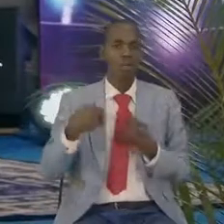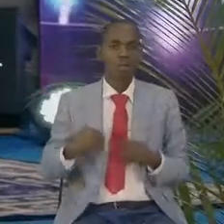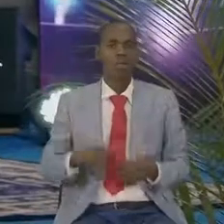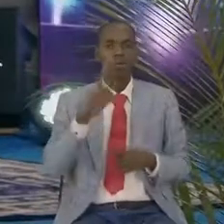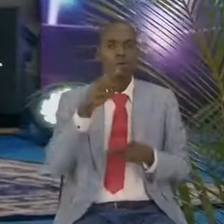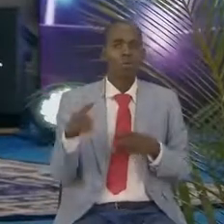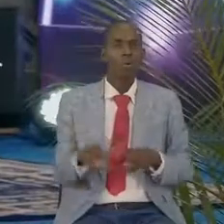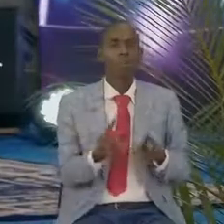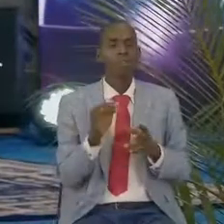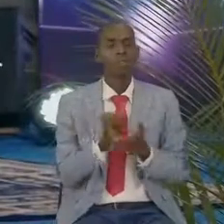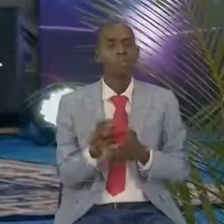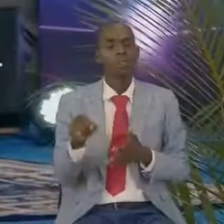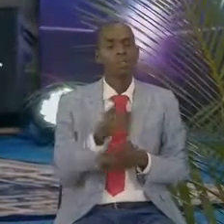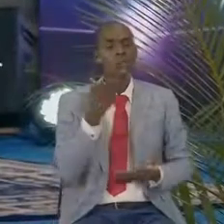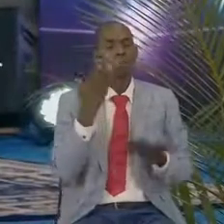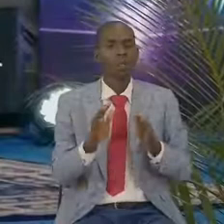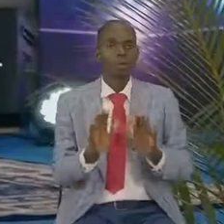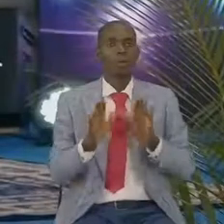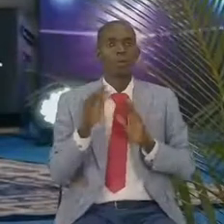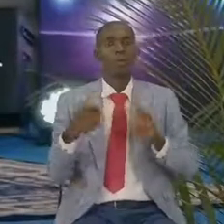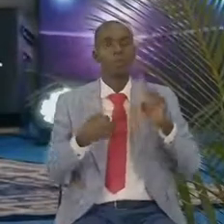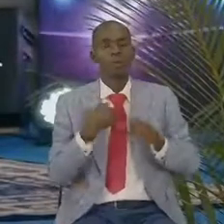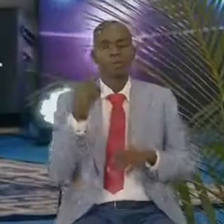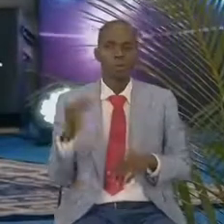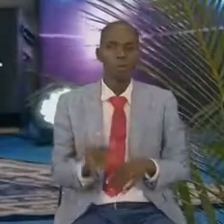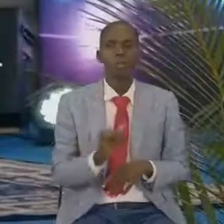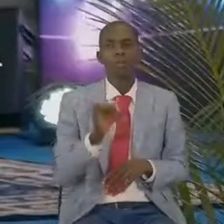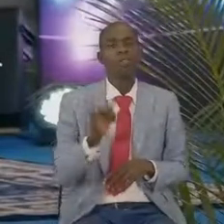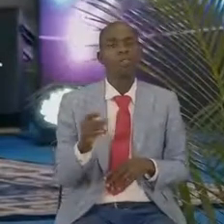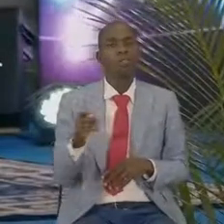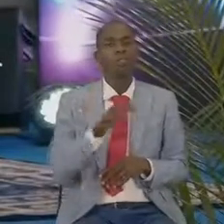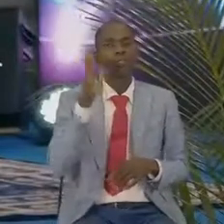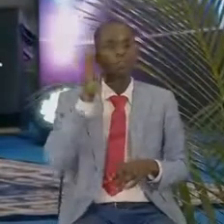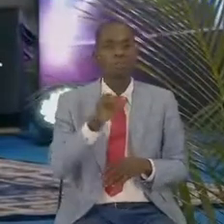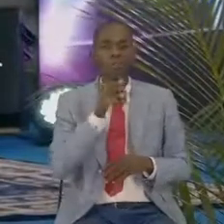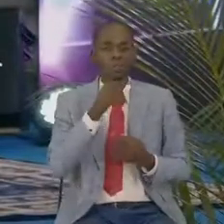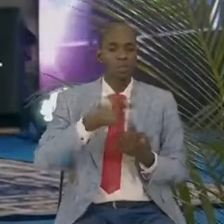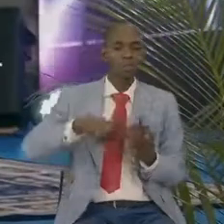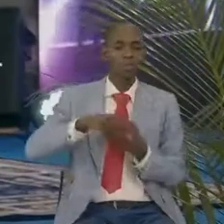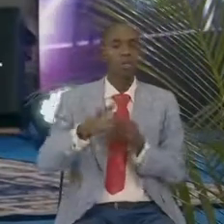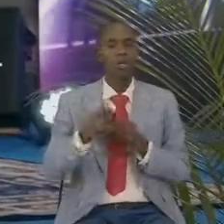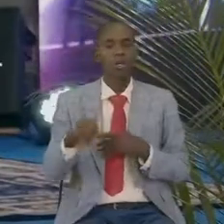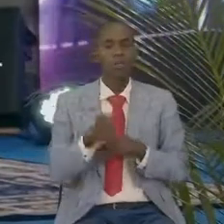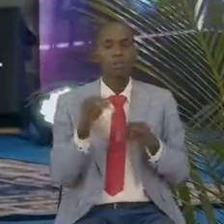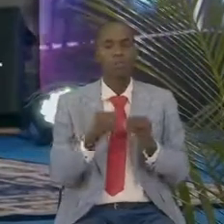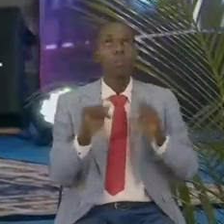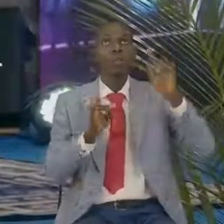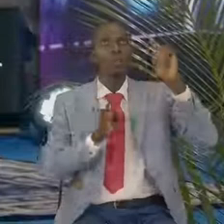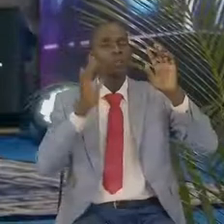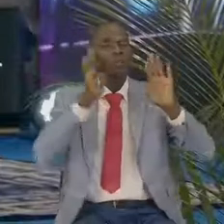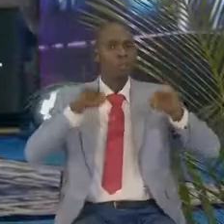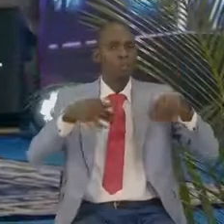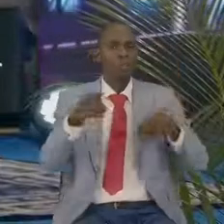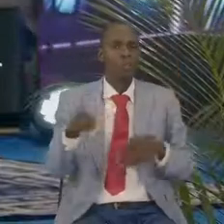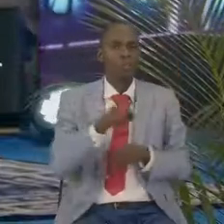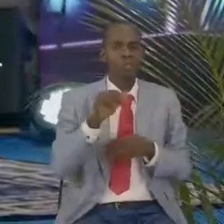voix afin qu'ils me craignent toujours. Pour leur ils ne feront plus marche arrière. Je leur donnerai un